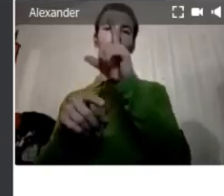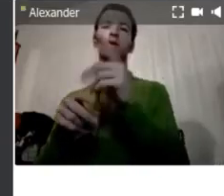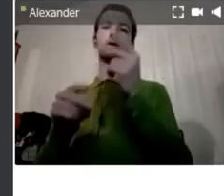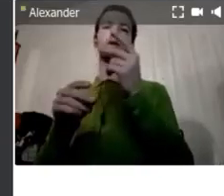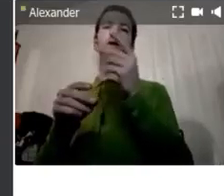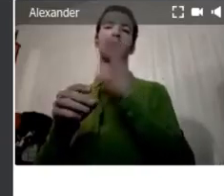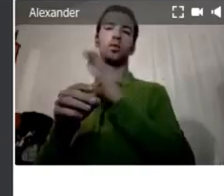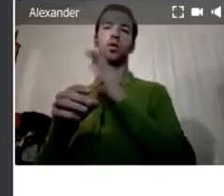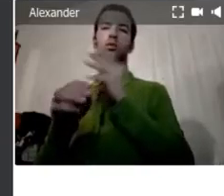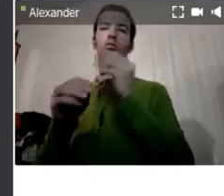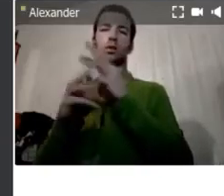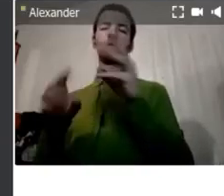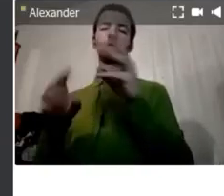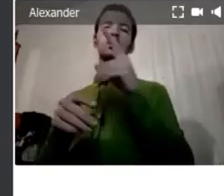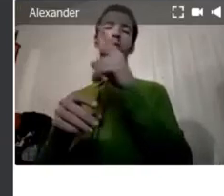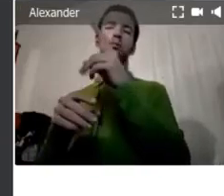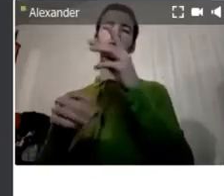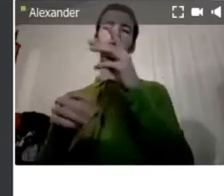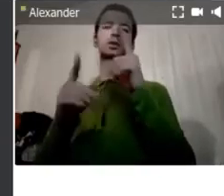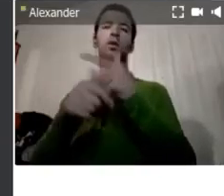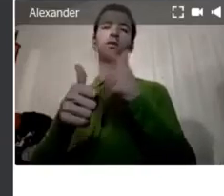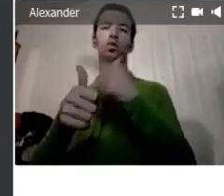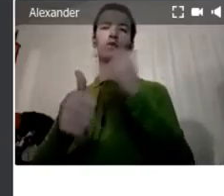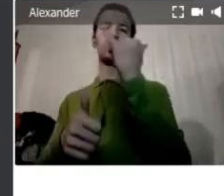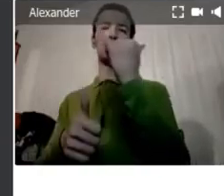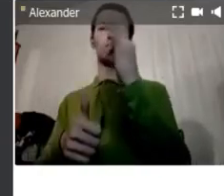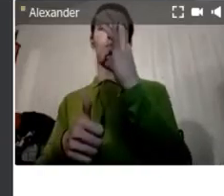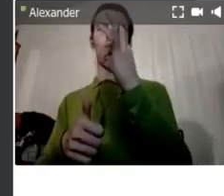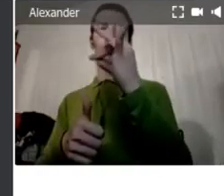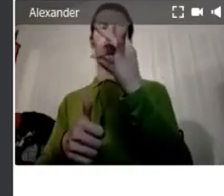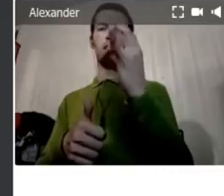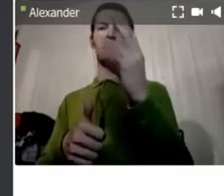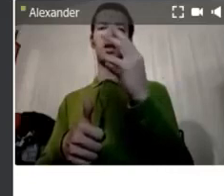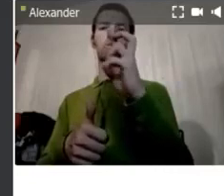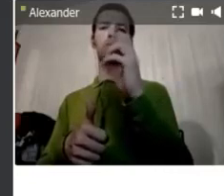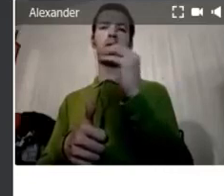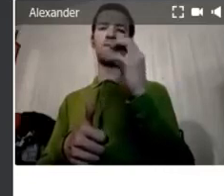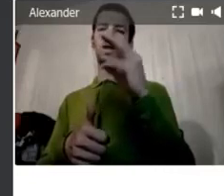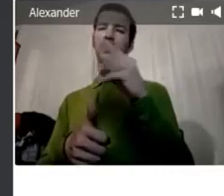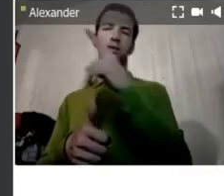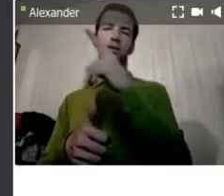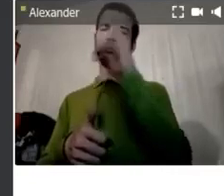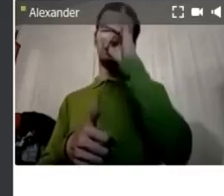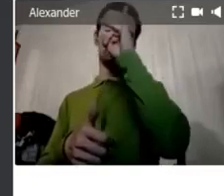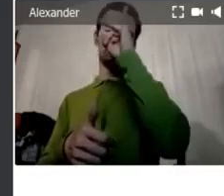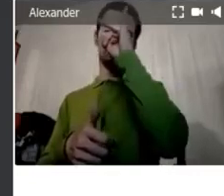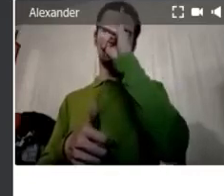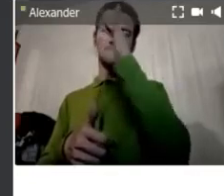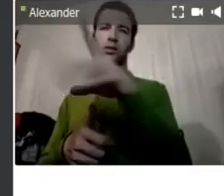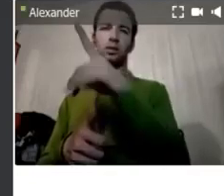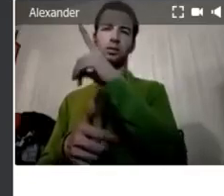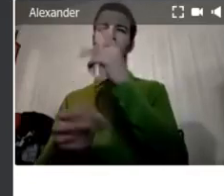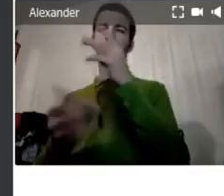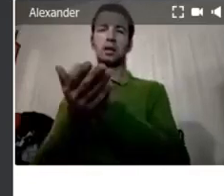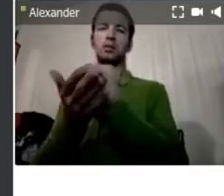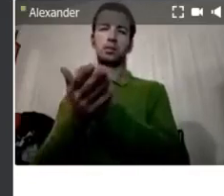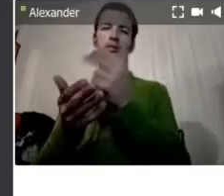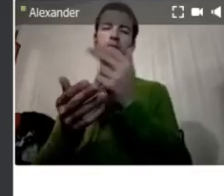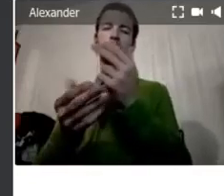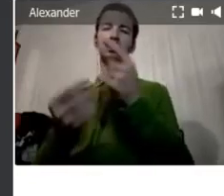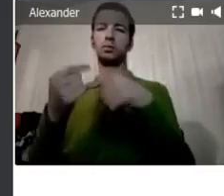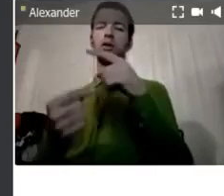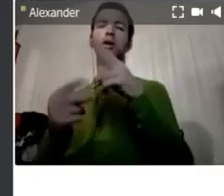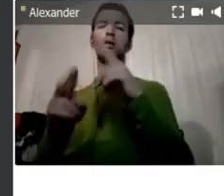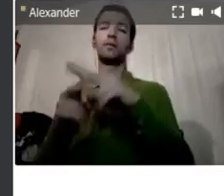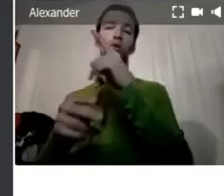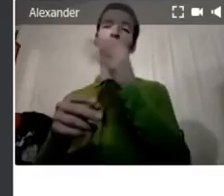Его слова. Акции – это очень просто. Все, что вам необходимо сделать, это купить акции первоклассной компании по